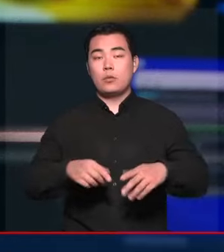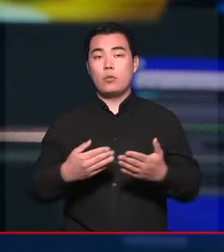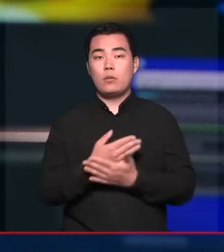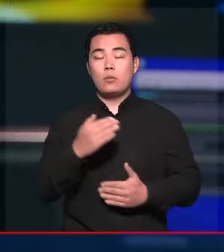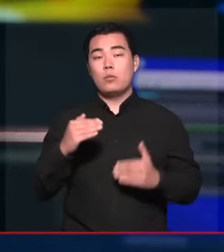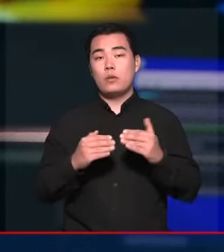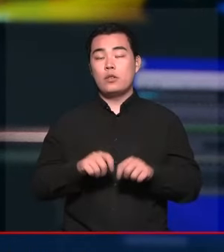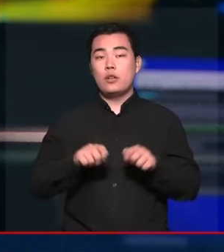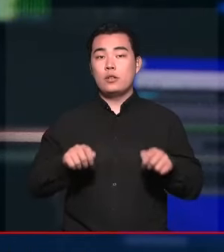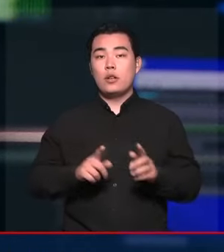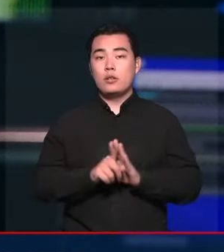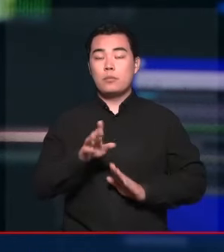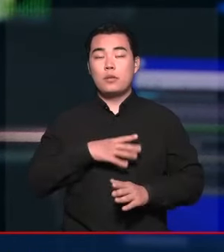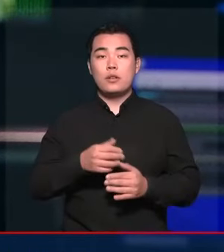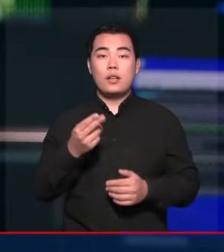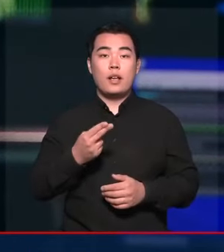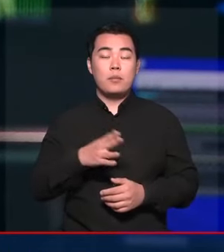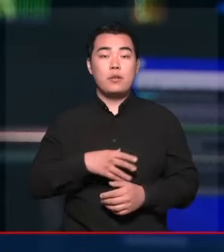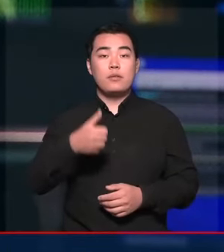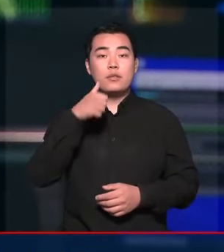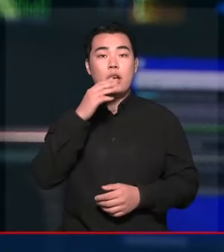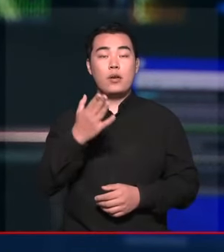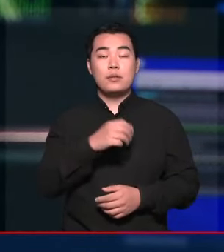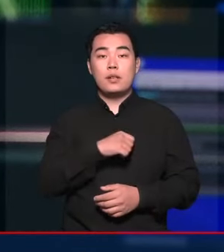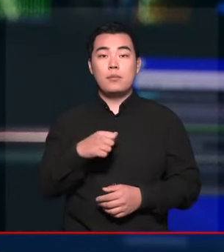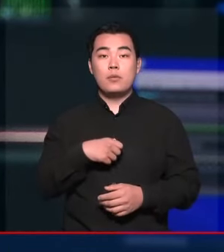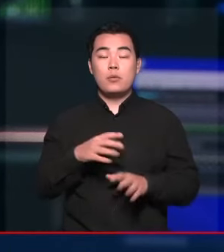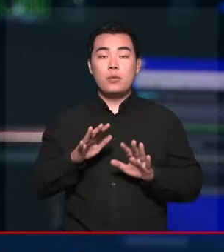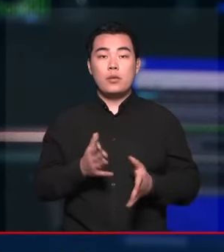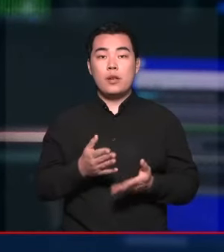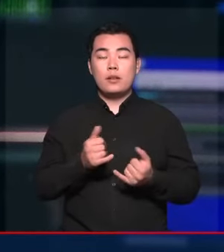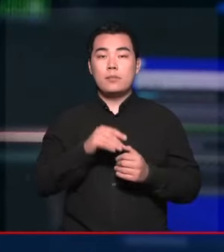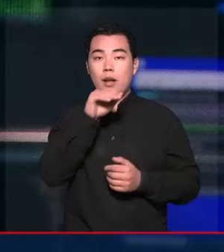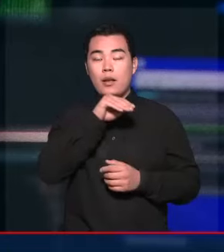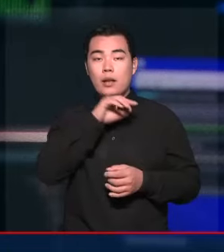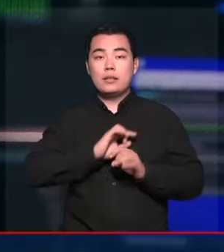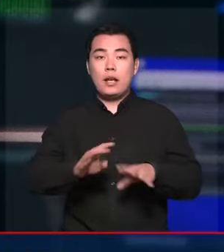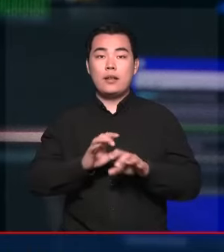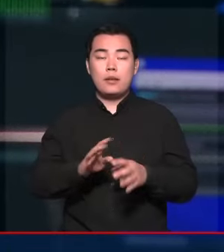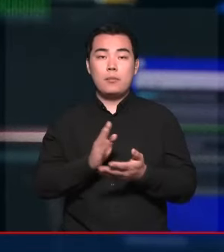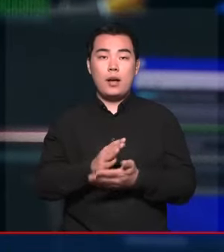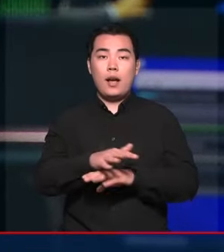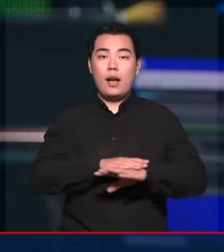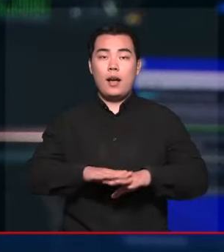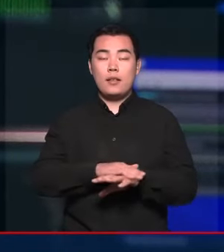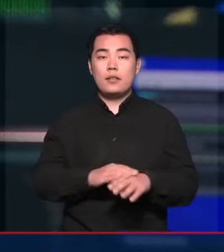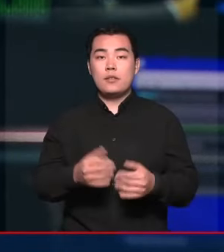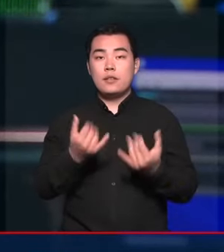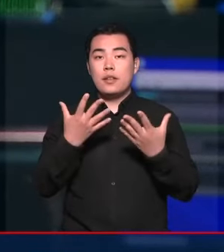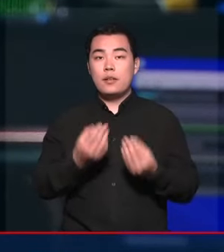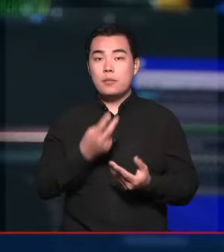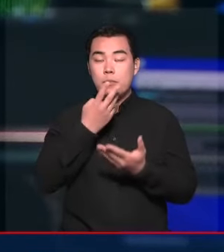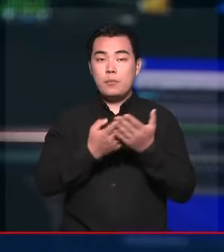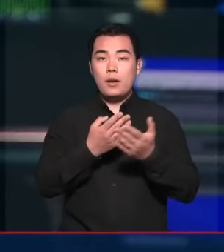басталды. Елордада өткен кешегі саяси шараны сарапшылар осылай деп салмақтап отыр. Халықаралық күн тәртібіндегі